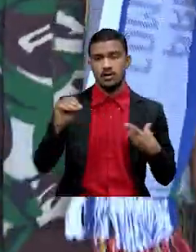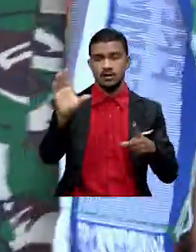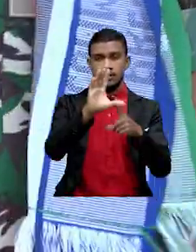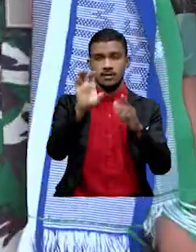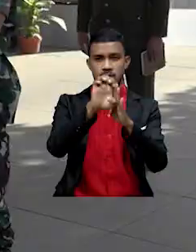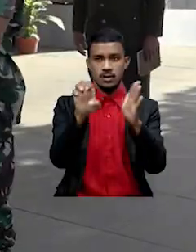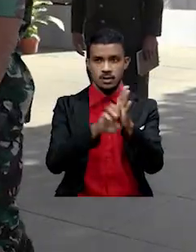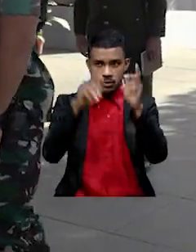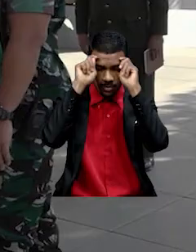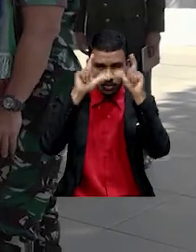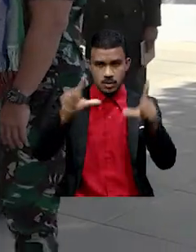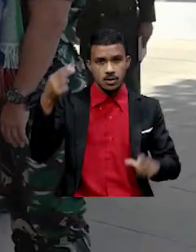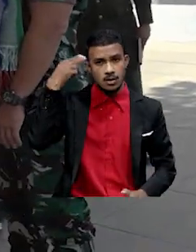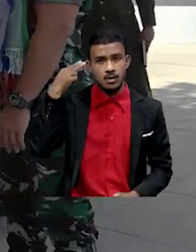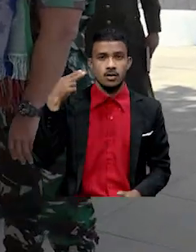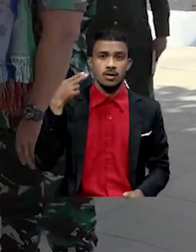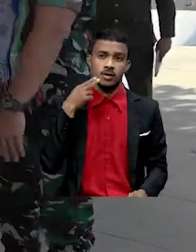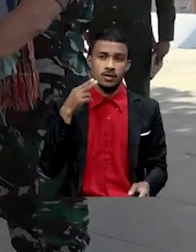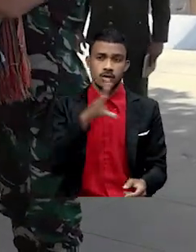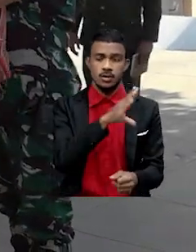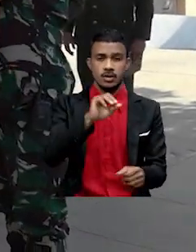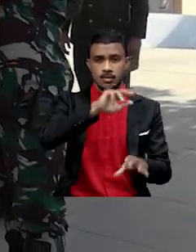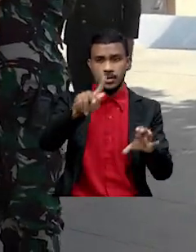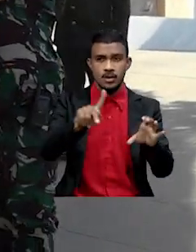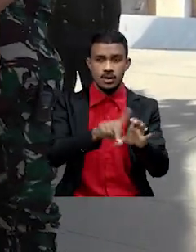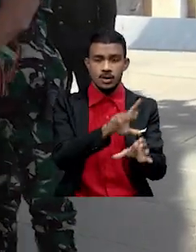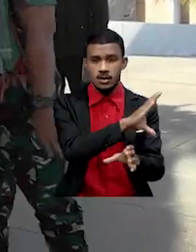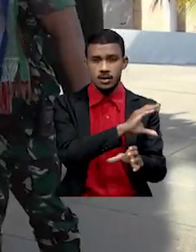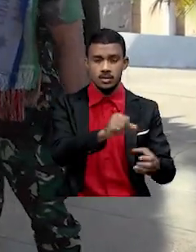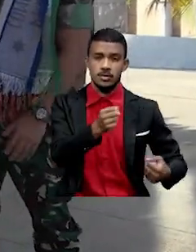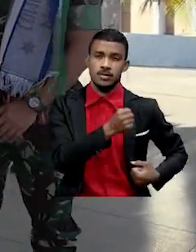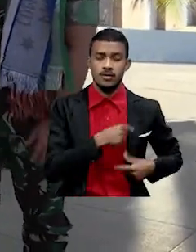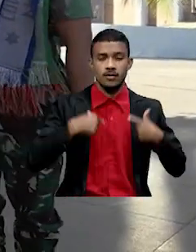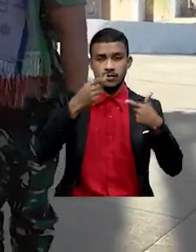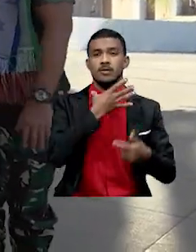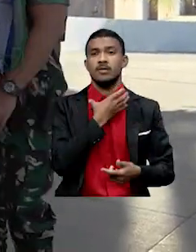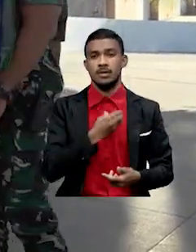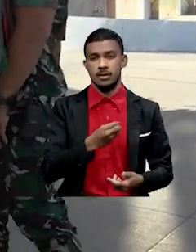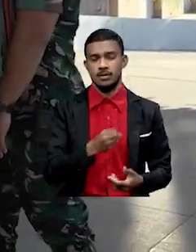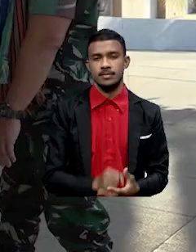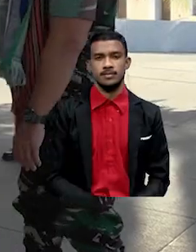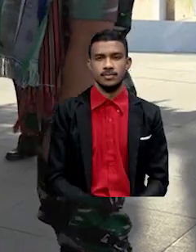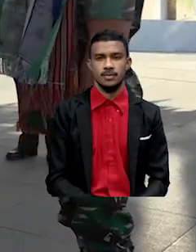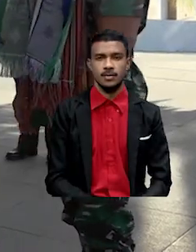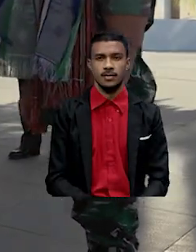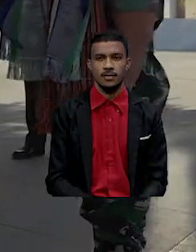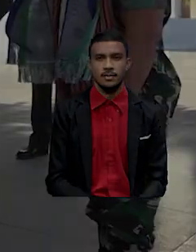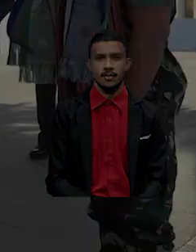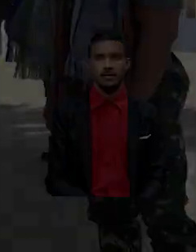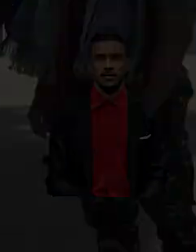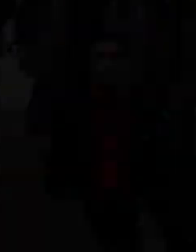Timor Leste mos jujeramos orta se condecora General Andika ho medalha meritum. Equipo Cobertura, GMN.